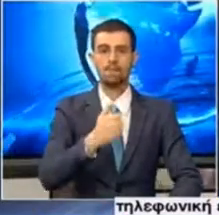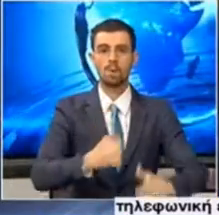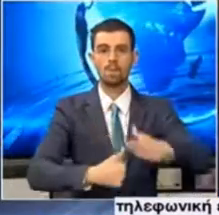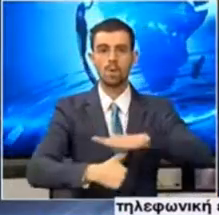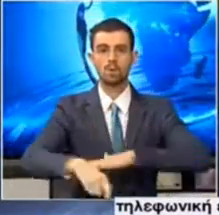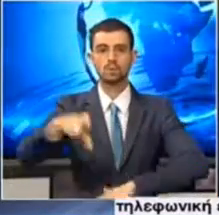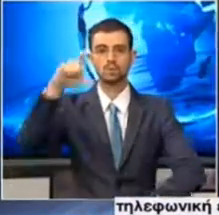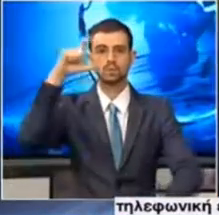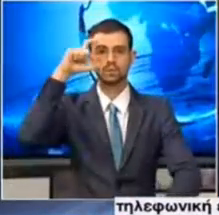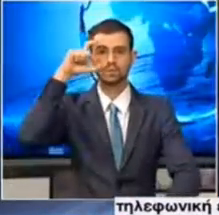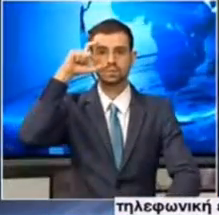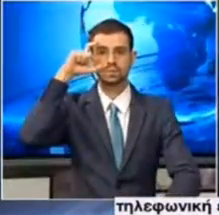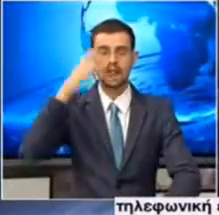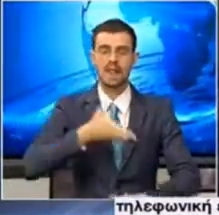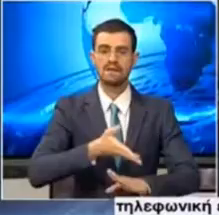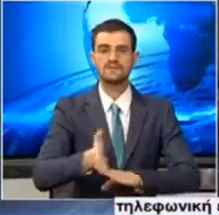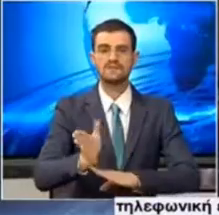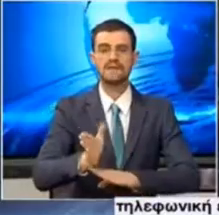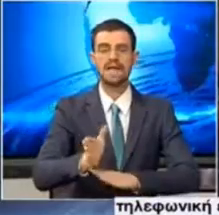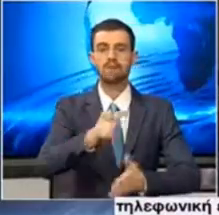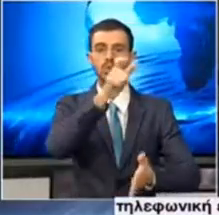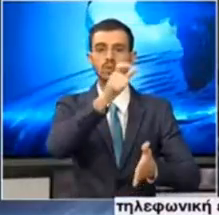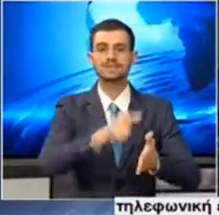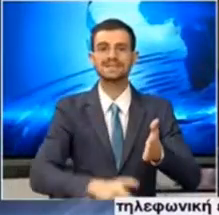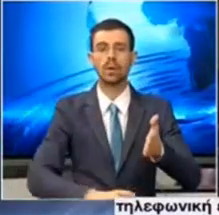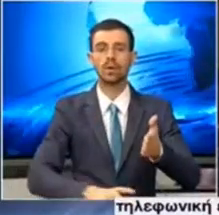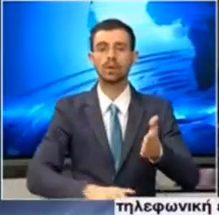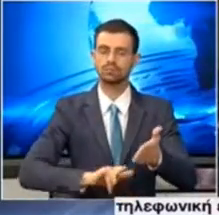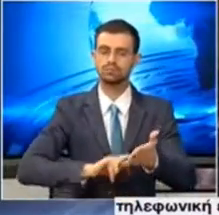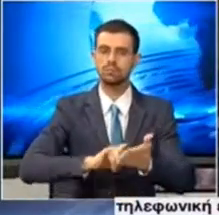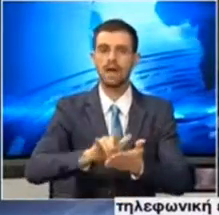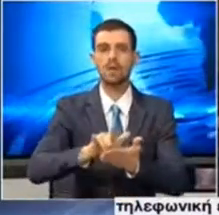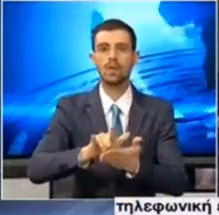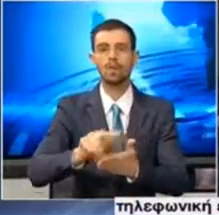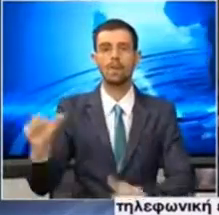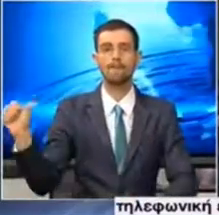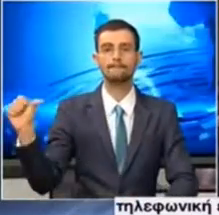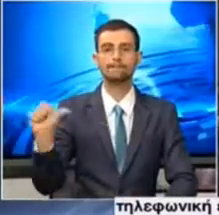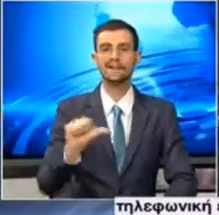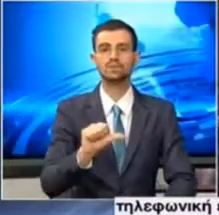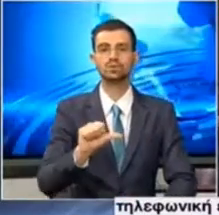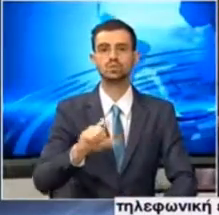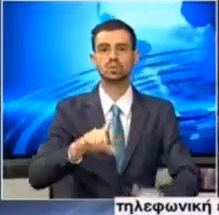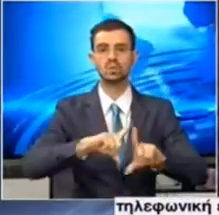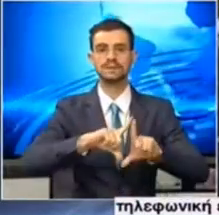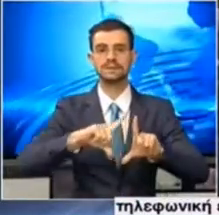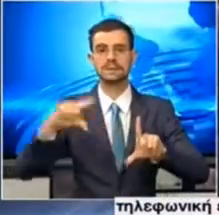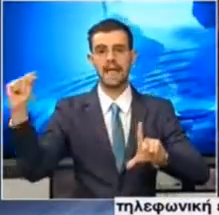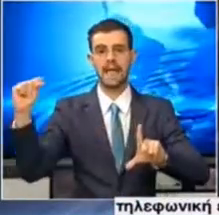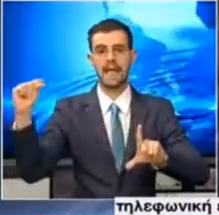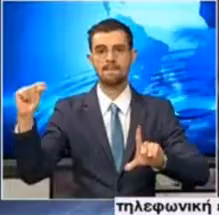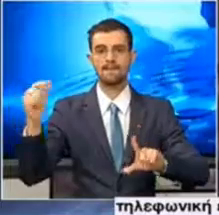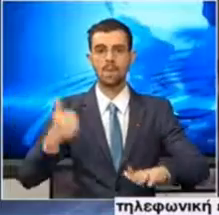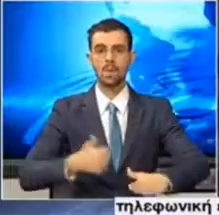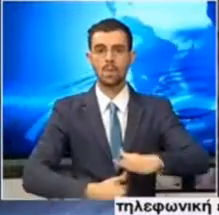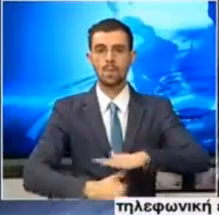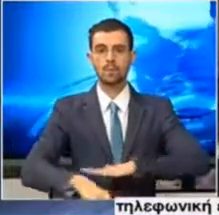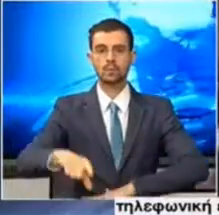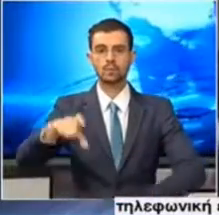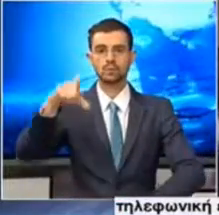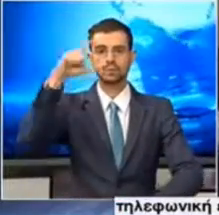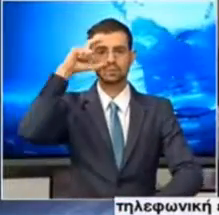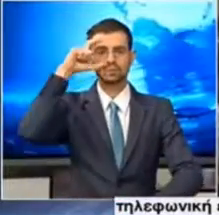αποστολή αναχωρήσε λίγο από το ξενοδοχείο του Τσεκολινέτρα για το αεροδρόμιο για την επιστροφή προς την Κύπρο. Ο πρόεδρος της